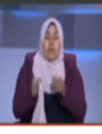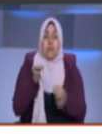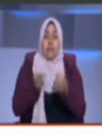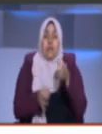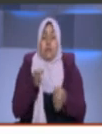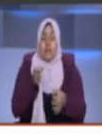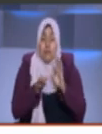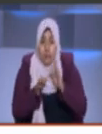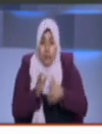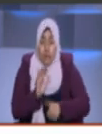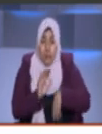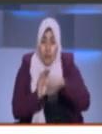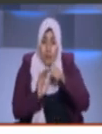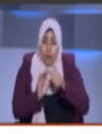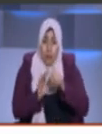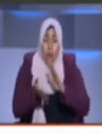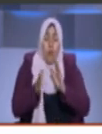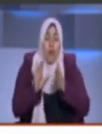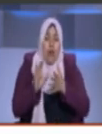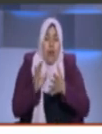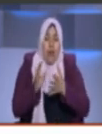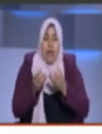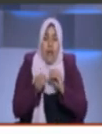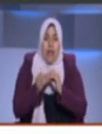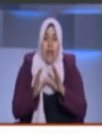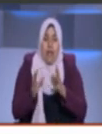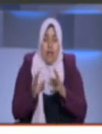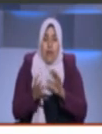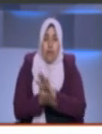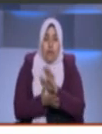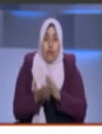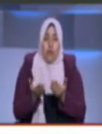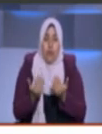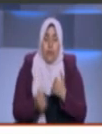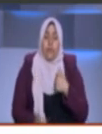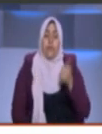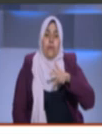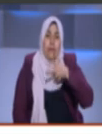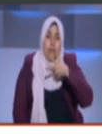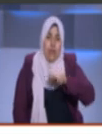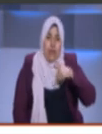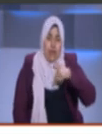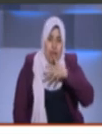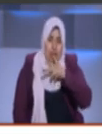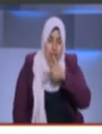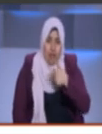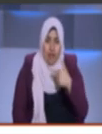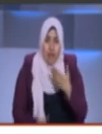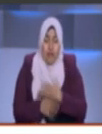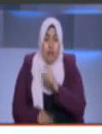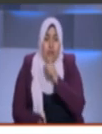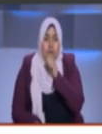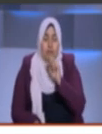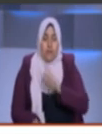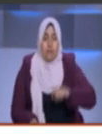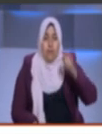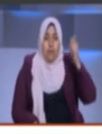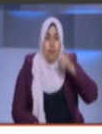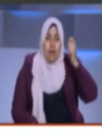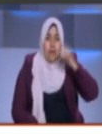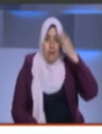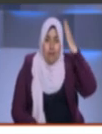زال التراشق مستمرا أم كيف يبدو الوضع؟ الحقيقة فرنسا بين مطرقتين، المطرقة